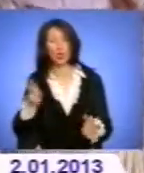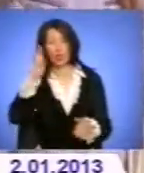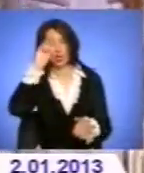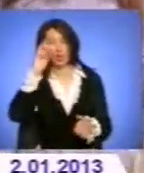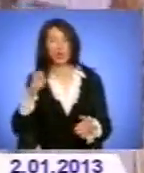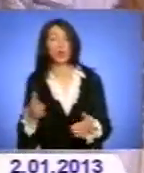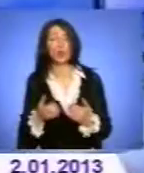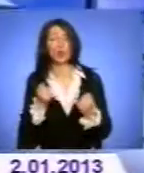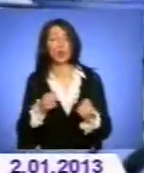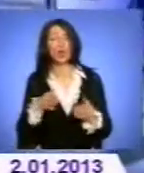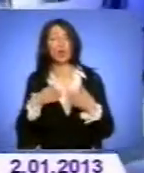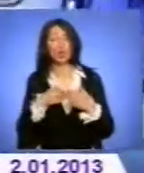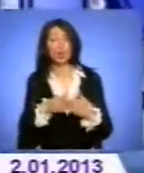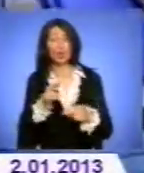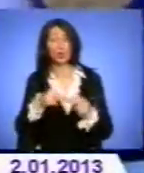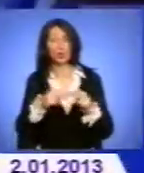суднобудівної промисловості.